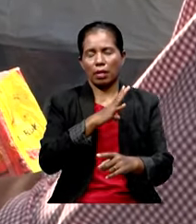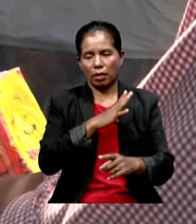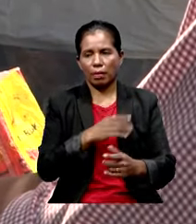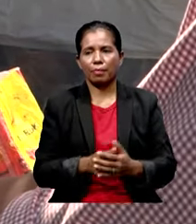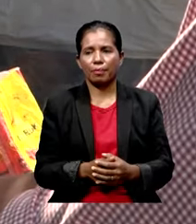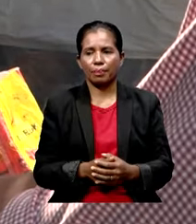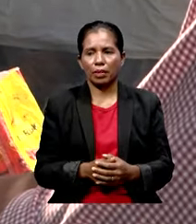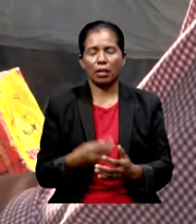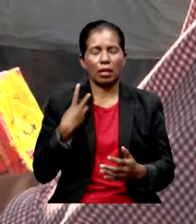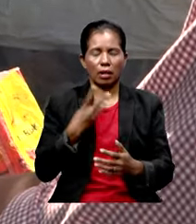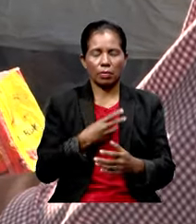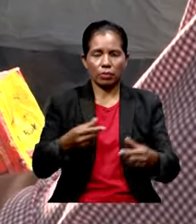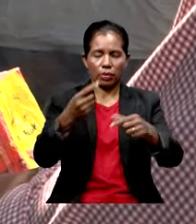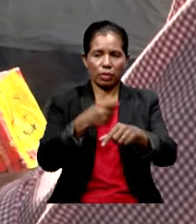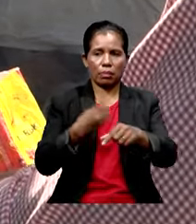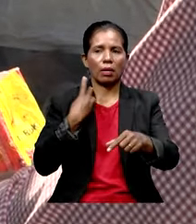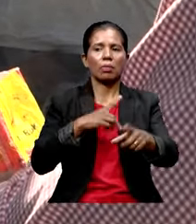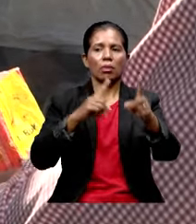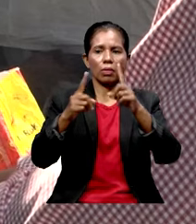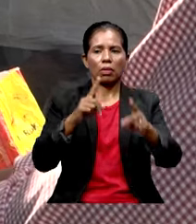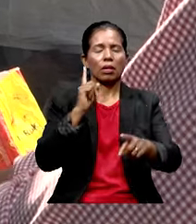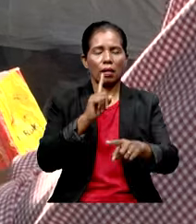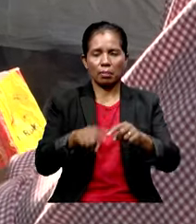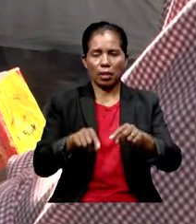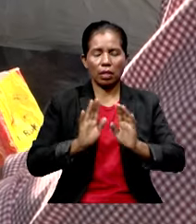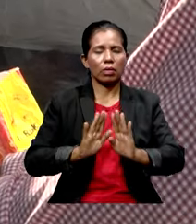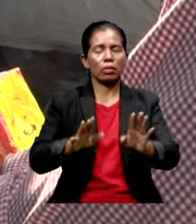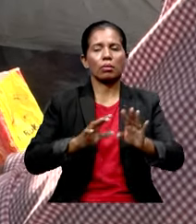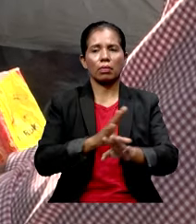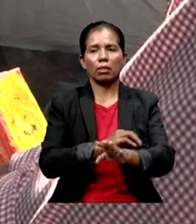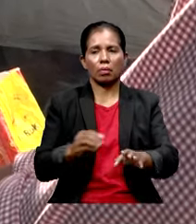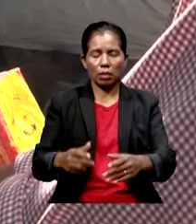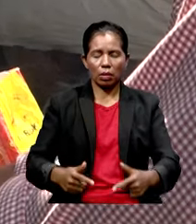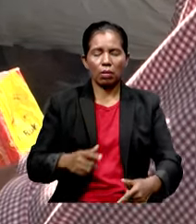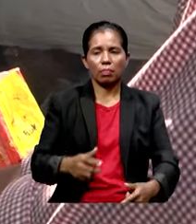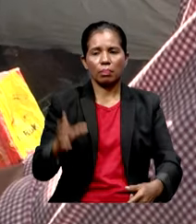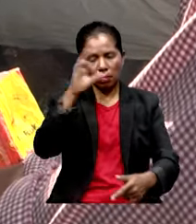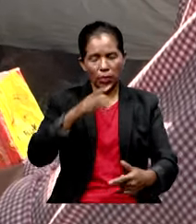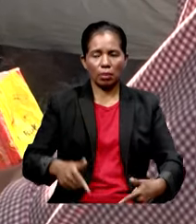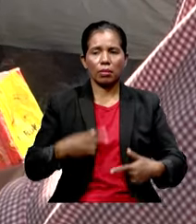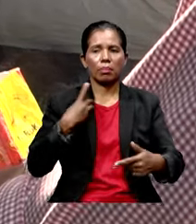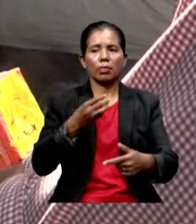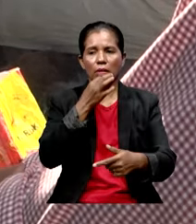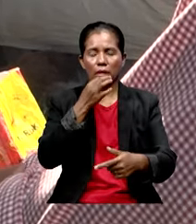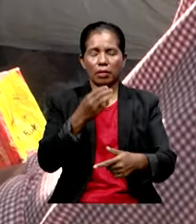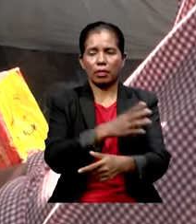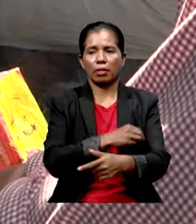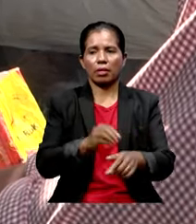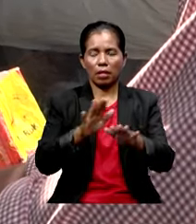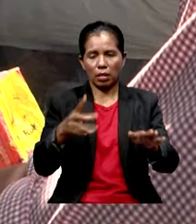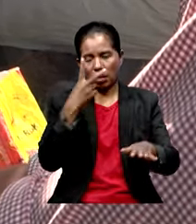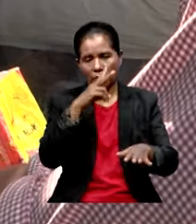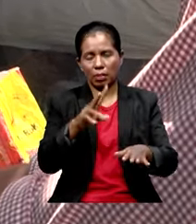mai fo tempo para amo sate ne kuali aga. Labe le dudu hami de, tamba ami be buka mori sene be mak be ami odi hang emu. Are la bar